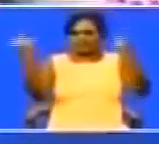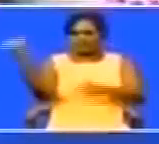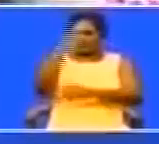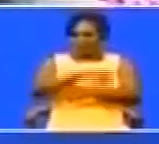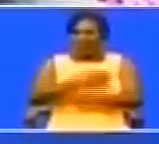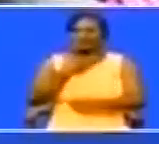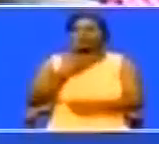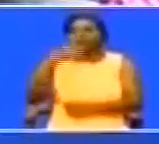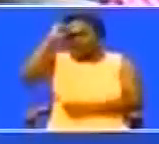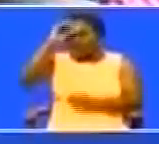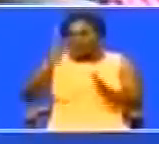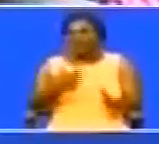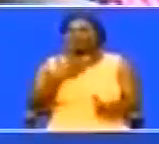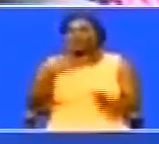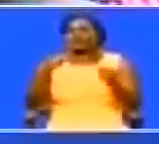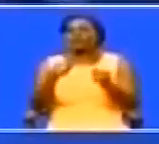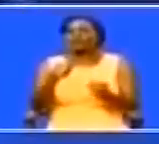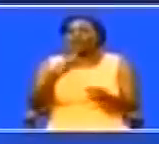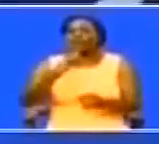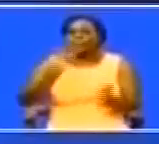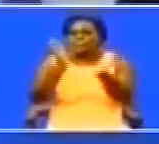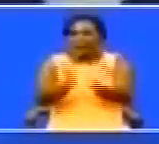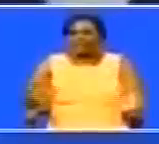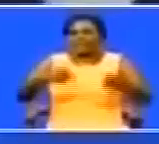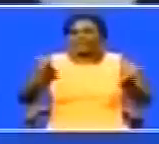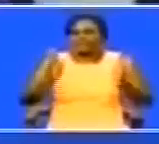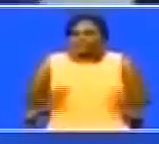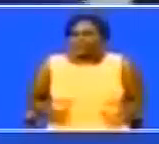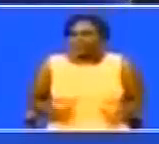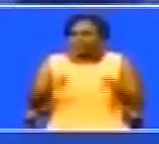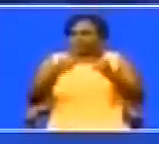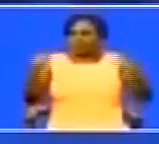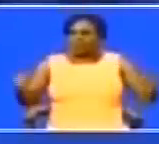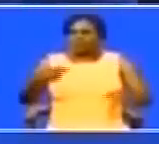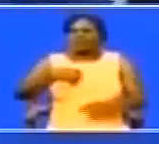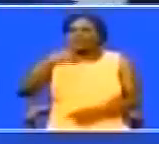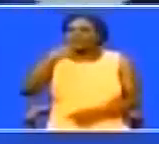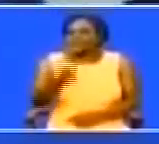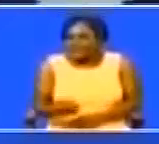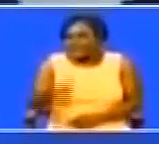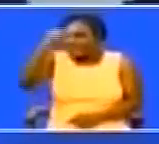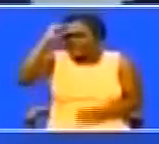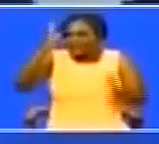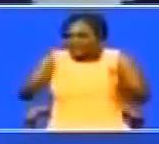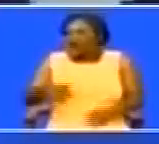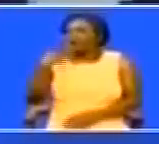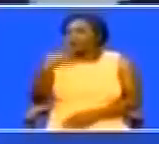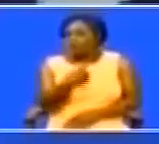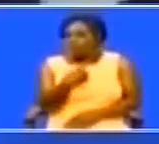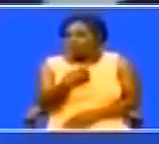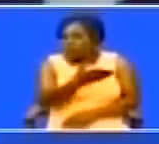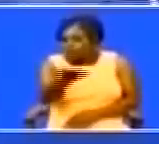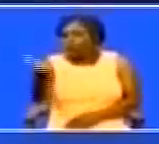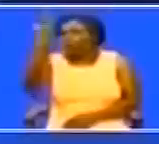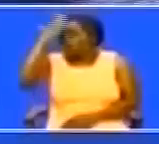alitishia kumchukulia hatua yoyote anayepinga mswada huo. Niseme hivi. Sasa ndio watu watajua gavana amefika kabisa na